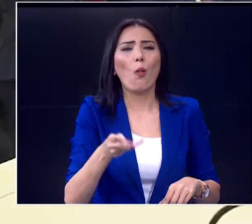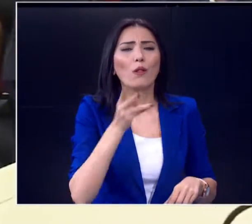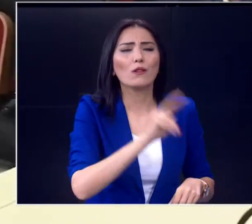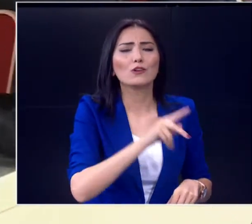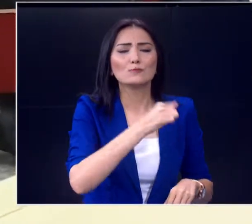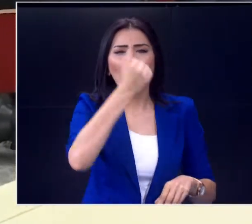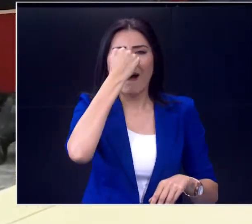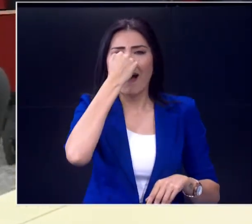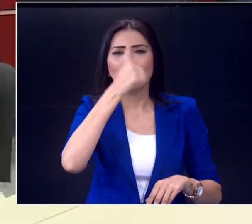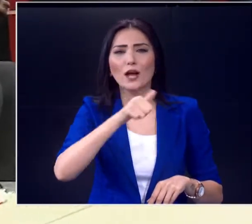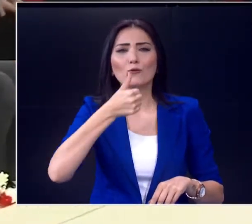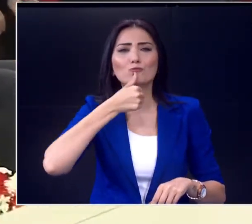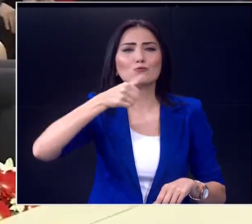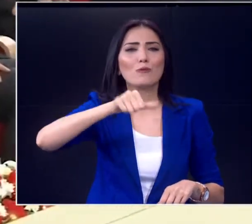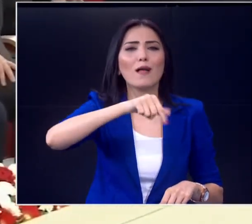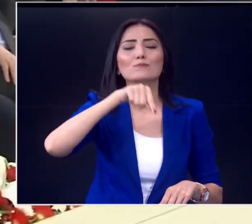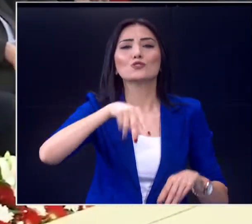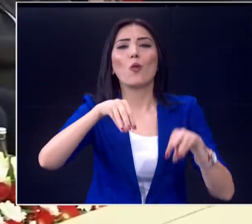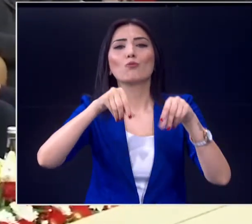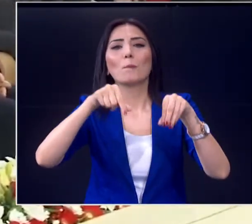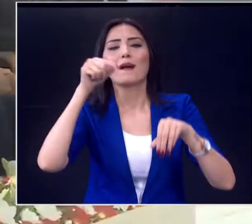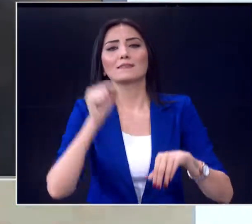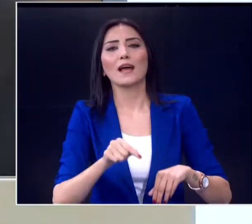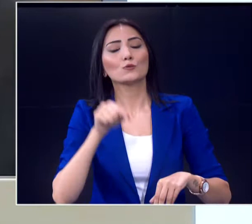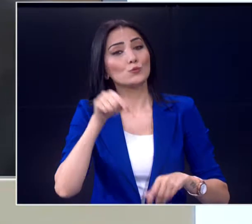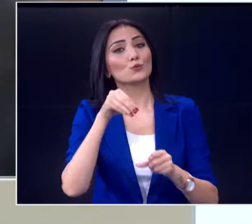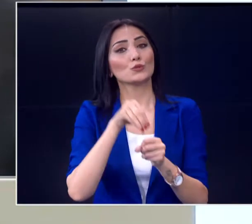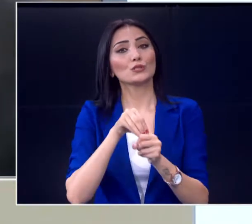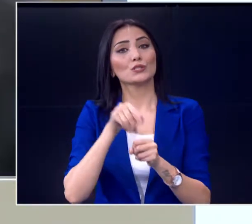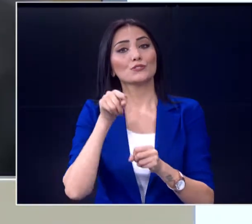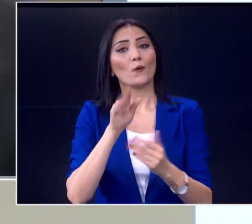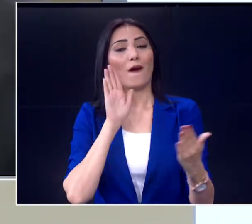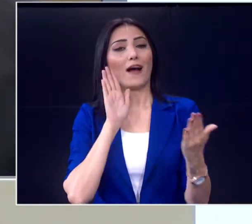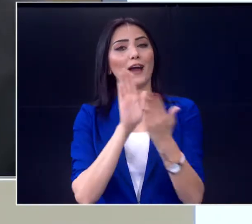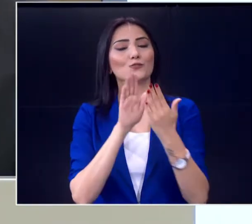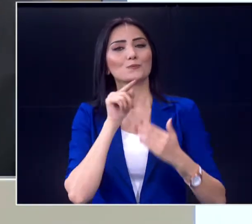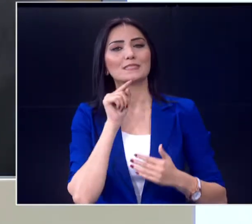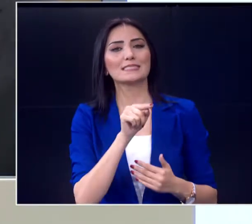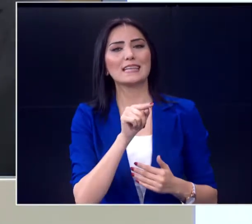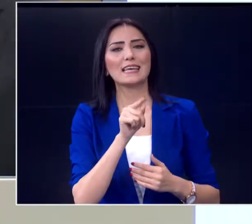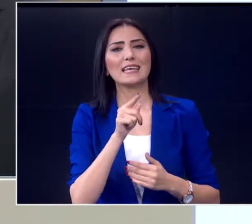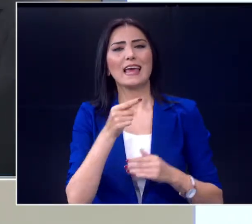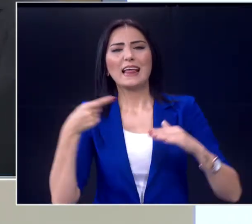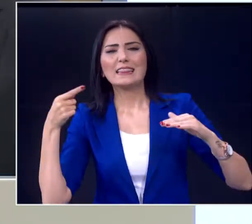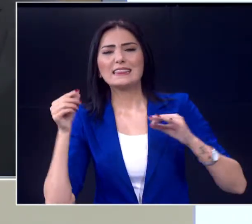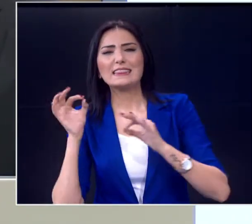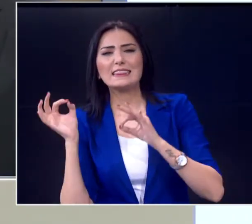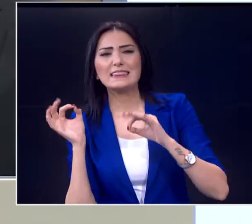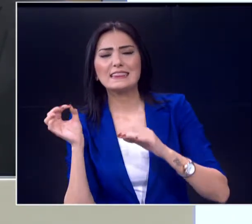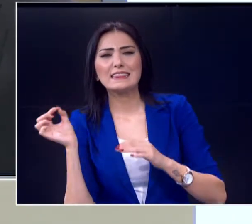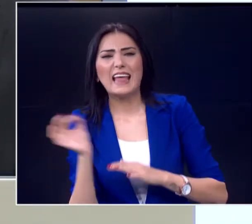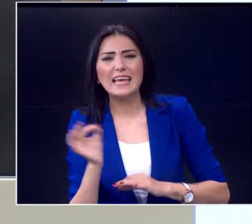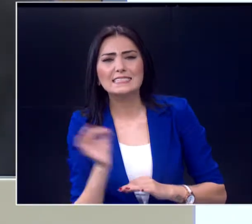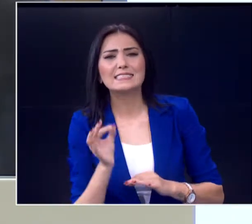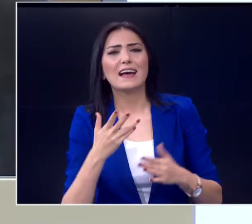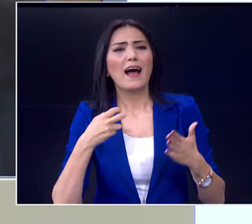şehitlerimizin kanlarıyla sulanmış topraklardır. Onun için karşımızdaki tehdit adı